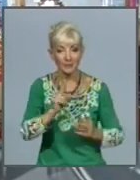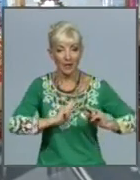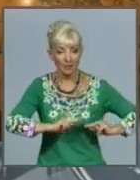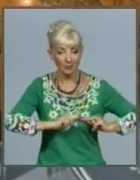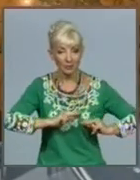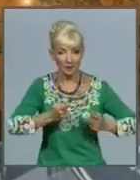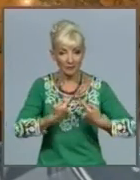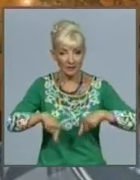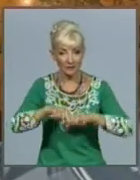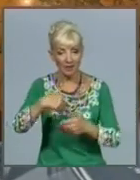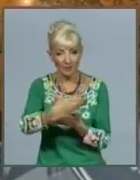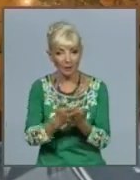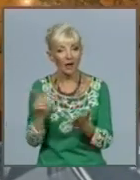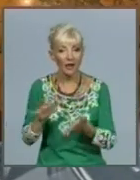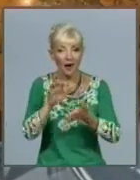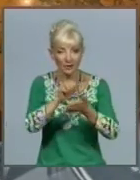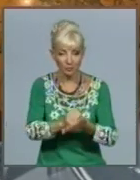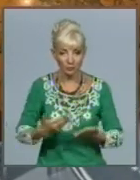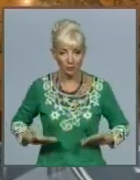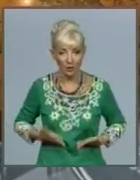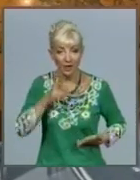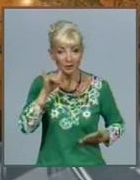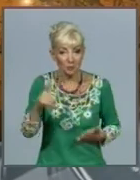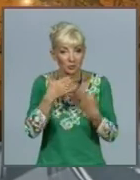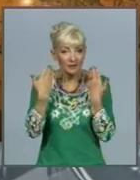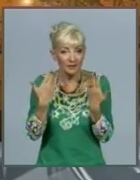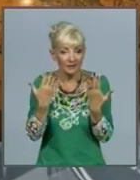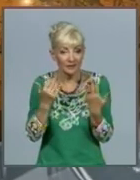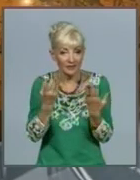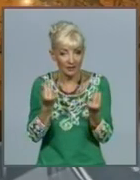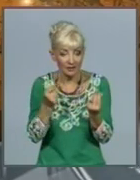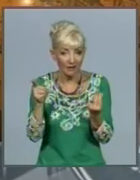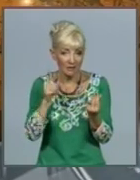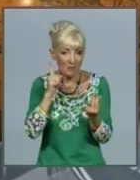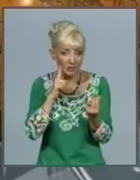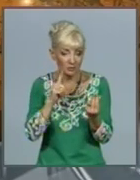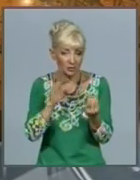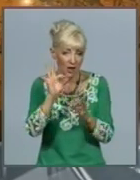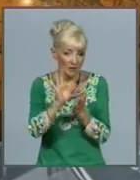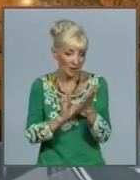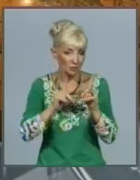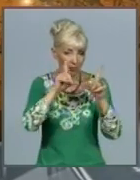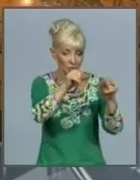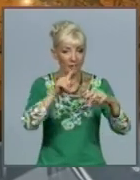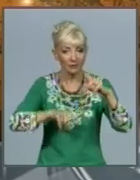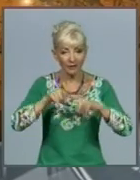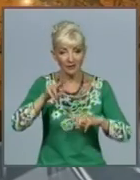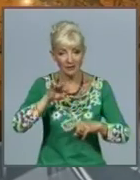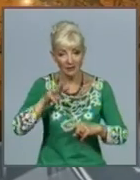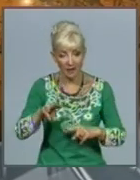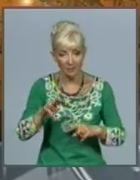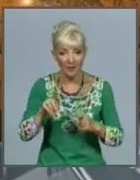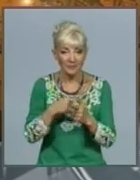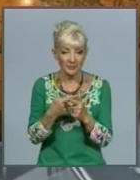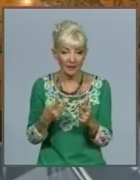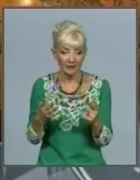снимают жилье. Когда у них нет денег, они просто разбираются, особенно молодежь, уезжают к родителям или там все вместе кучкуются, снимают какой-то другой